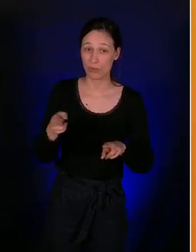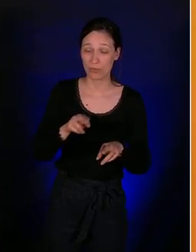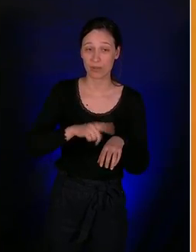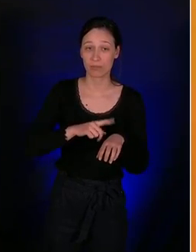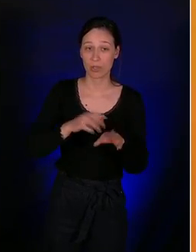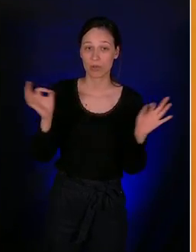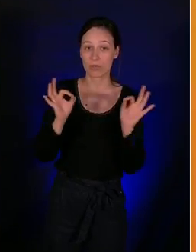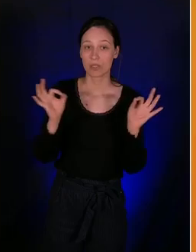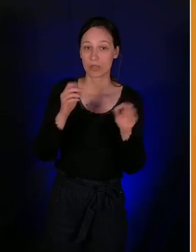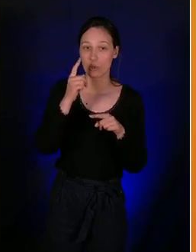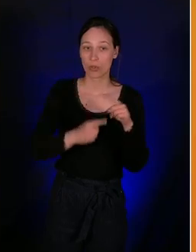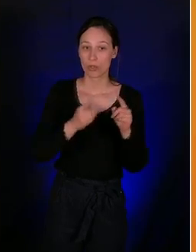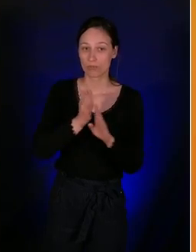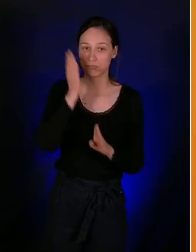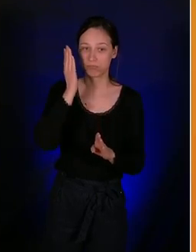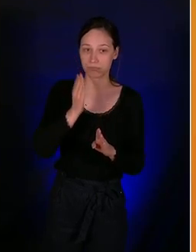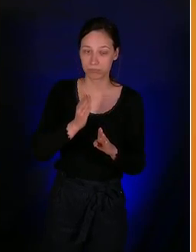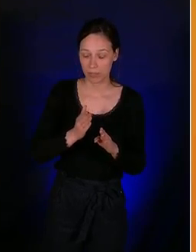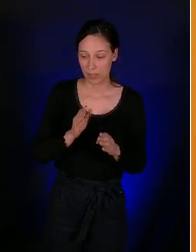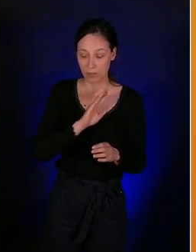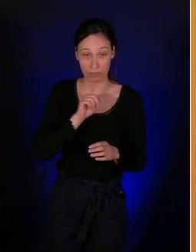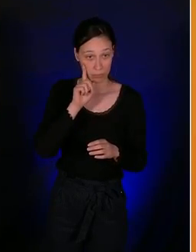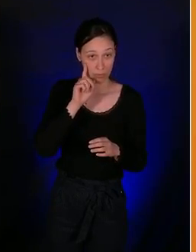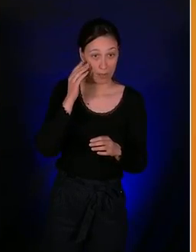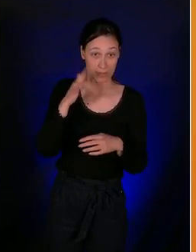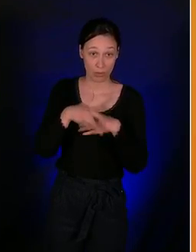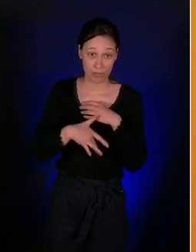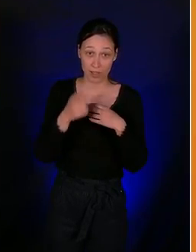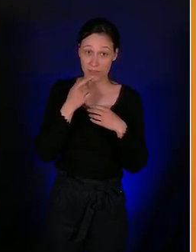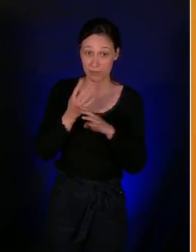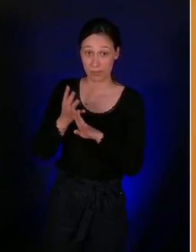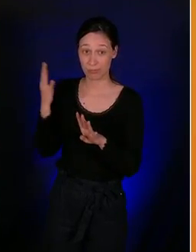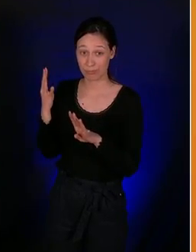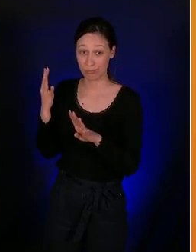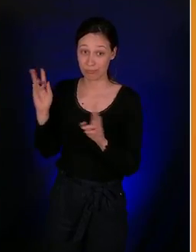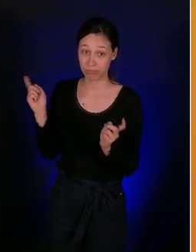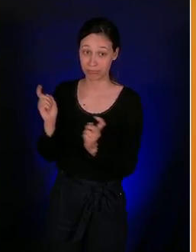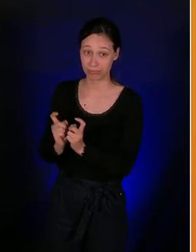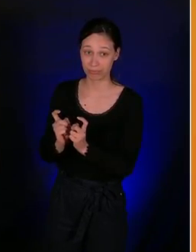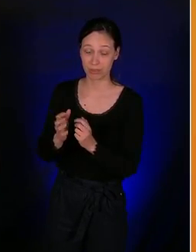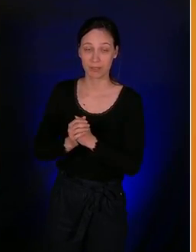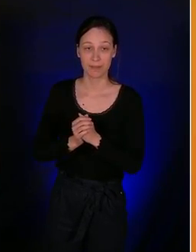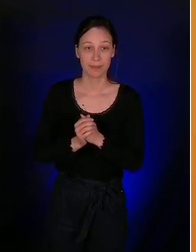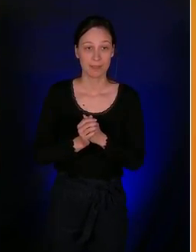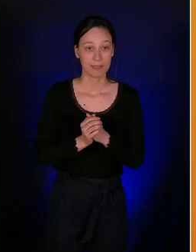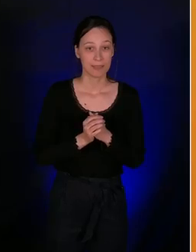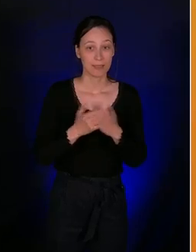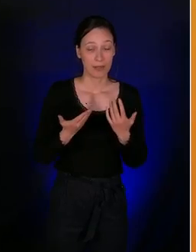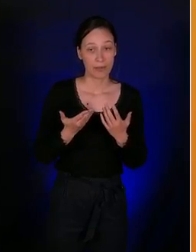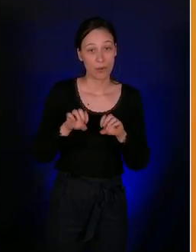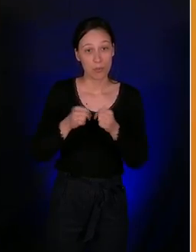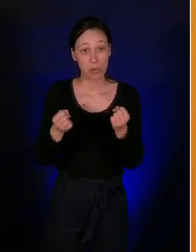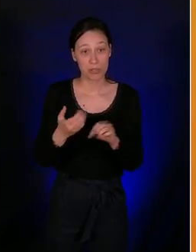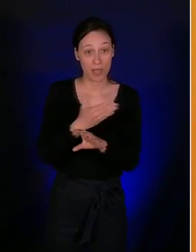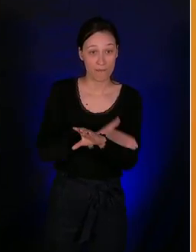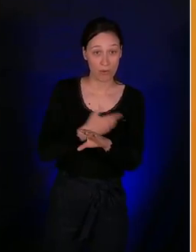puisse reprendre en faisant passer un maximum de camarades. Et donc, avant que vous partiez en pause, deux petites annonces. La première,